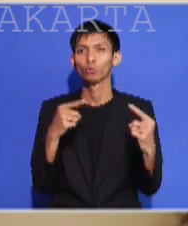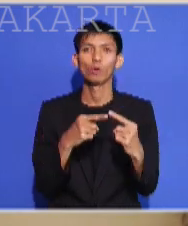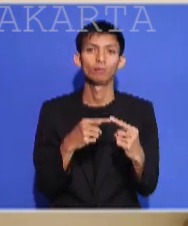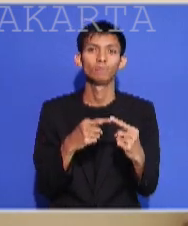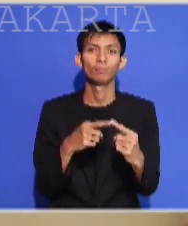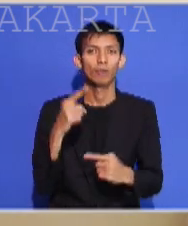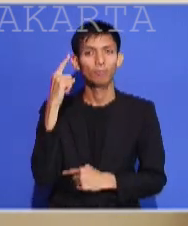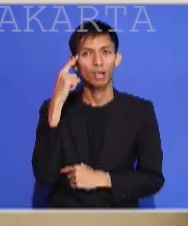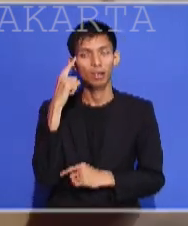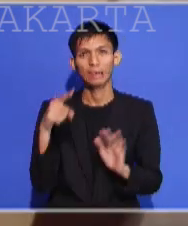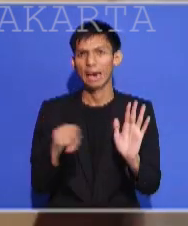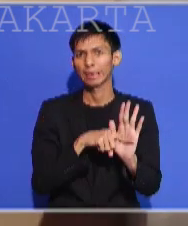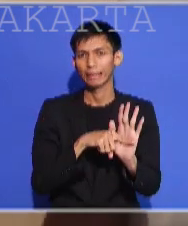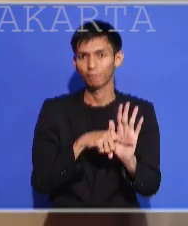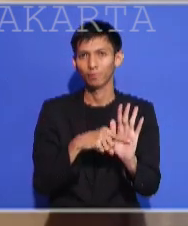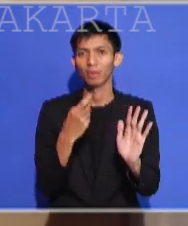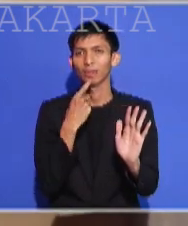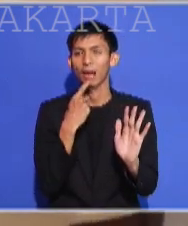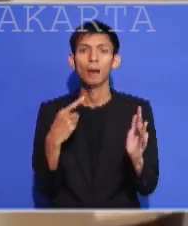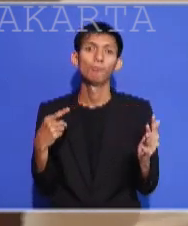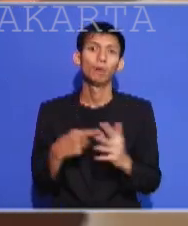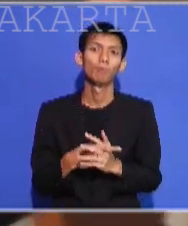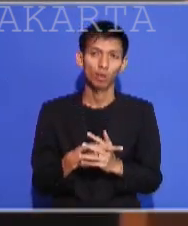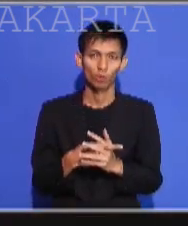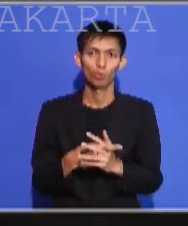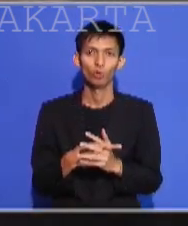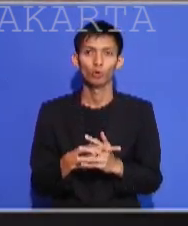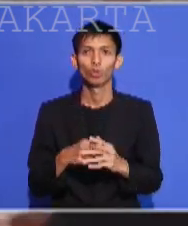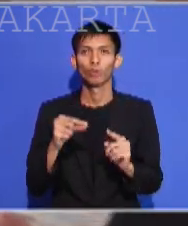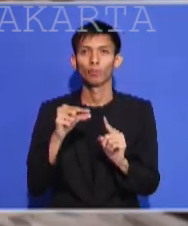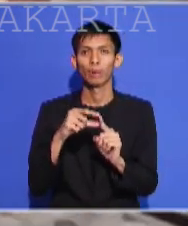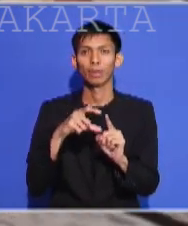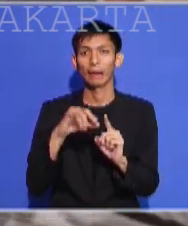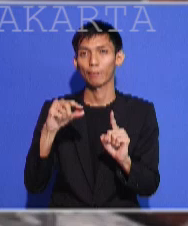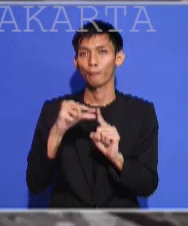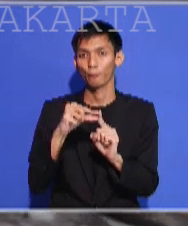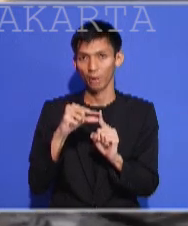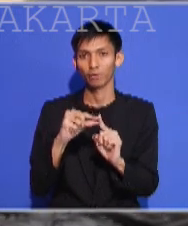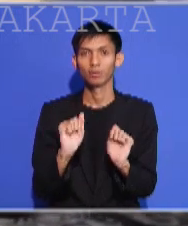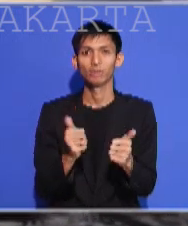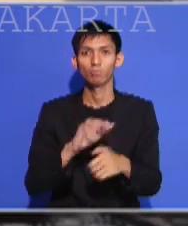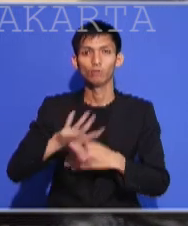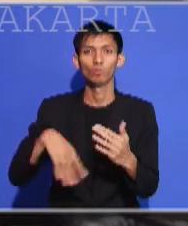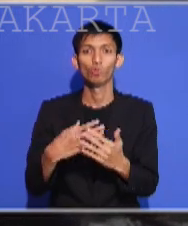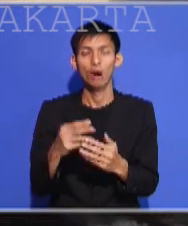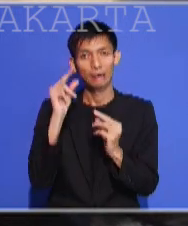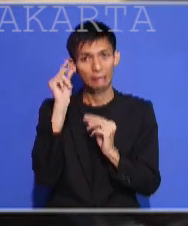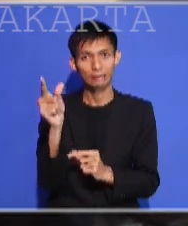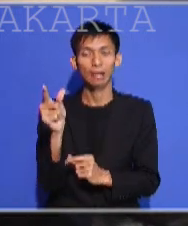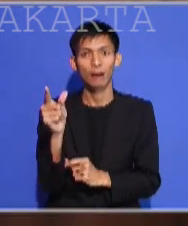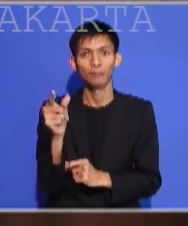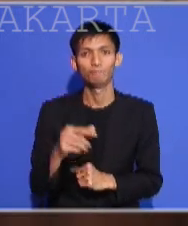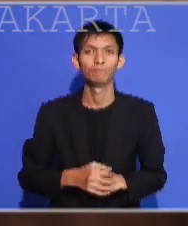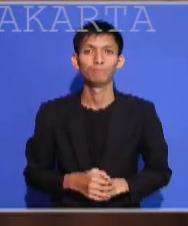Pilkada tidak akan muncul ditanya terkait PDIP Ganjar mengatakan PDIP Siap dengan semua skenario karena memiliki banyak